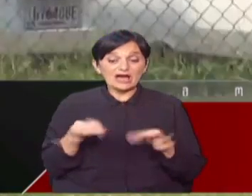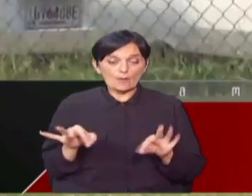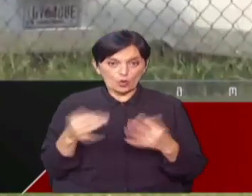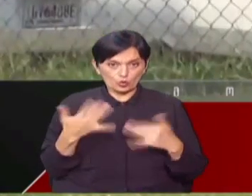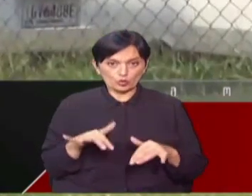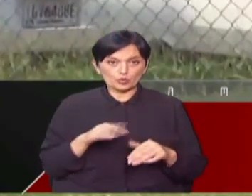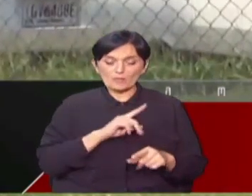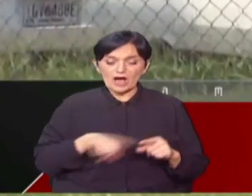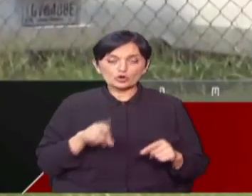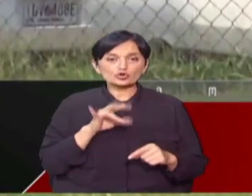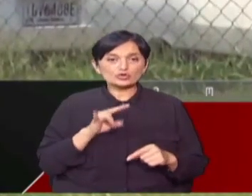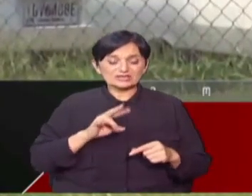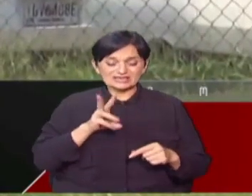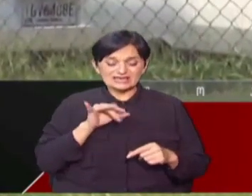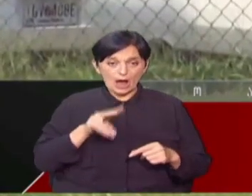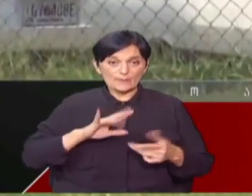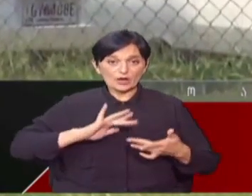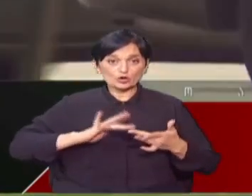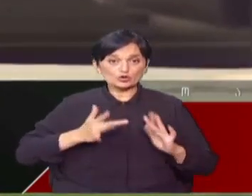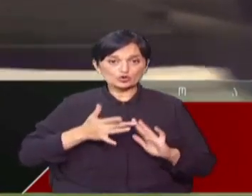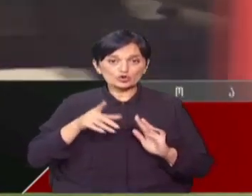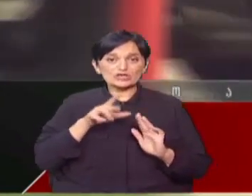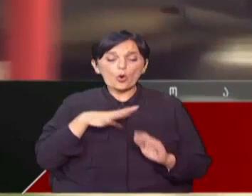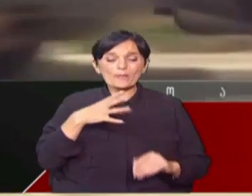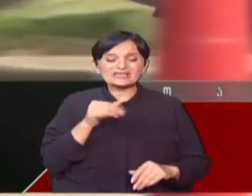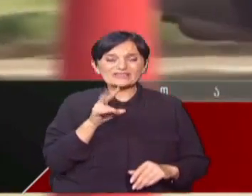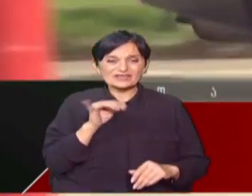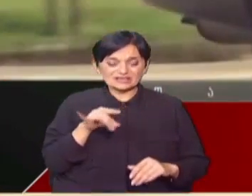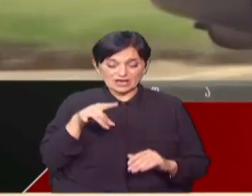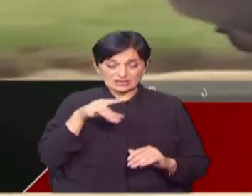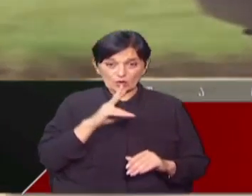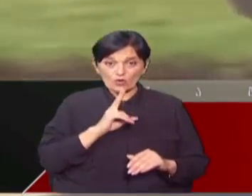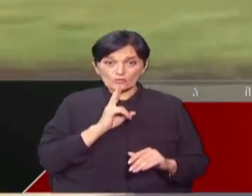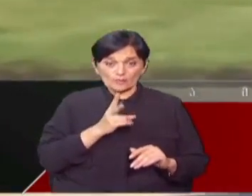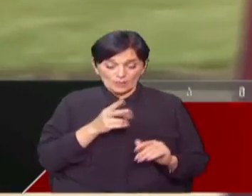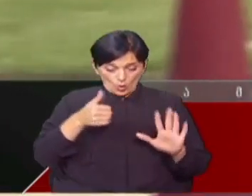შემდეგ მალევე დონალდ ტრამპმა სოციალურ ქსელ X-ში, ყოფილ Twitter-ში, ბოლო 2.5 წლის